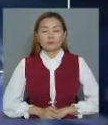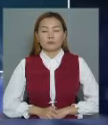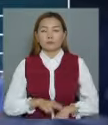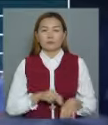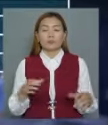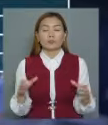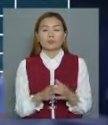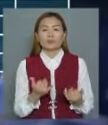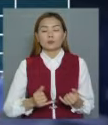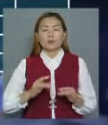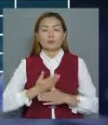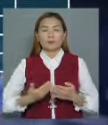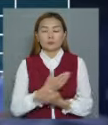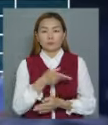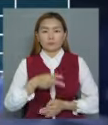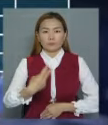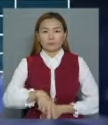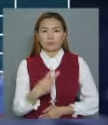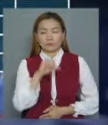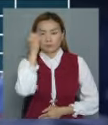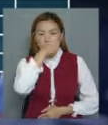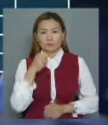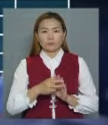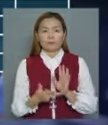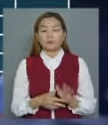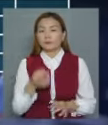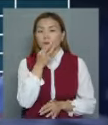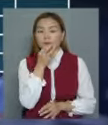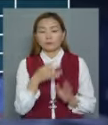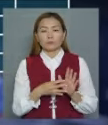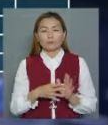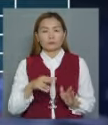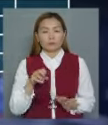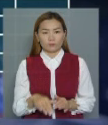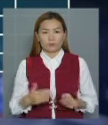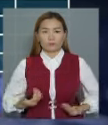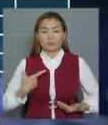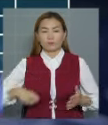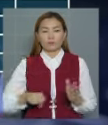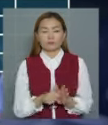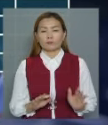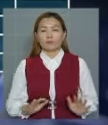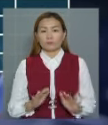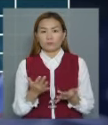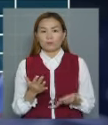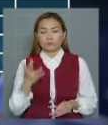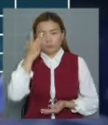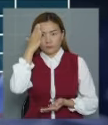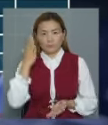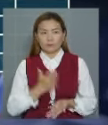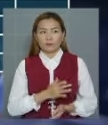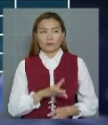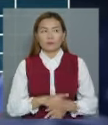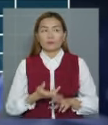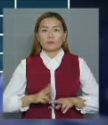Полиция департаментінің дерегі бойынша 2020 жылы кәмелетке толмаған 9 жасөспірімнің өз-өзіне қол жұмсауға ұмтылу фактісі